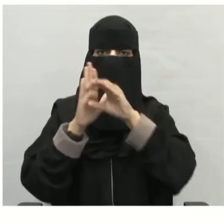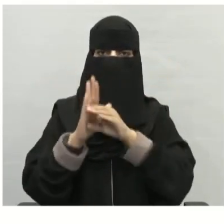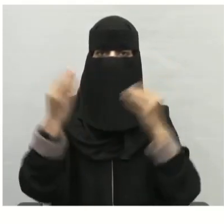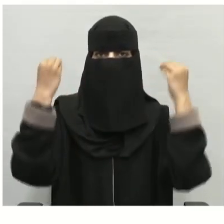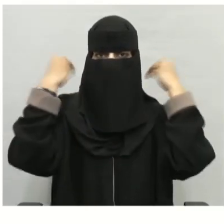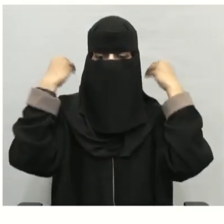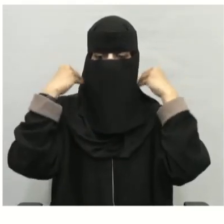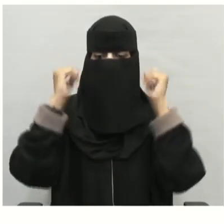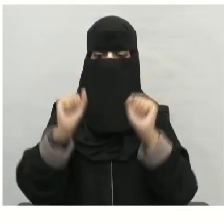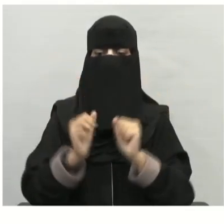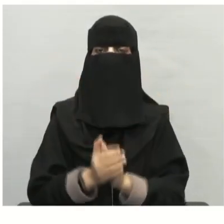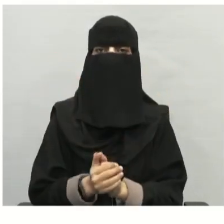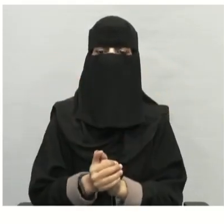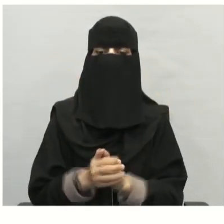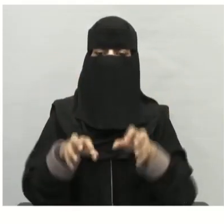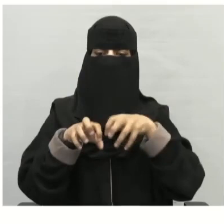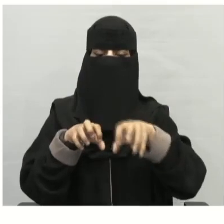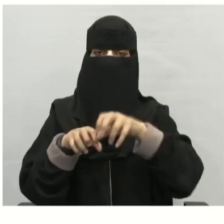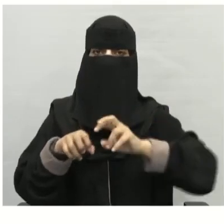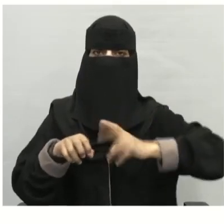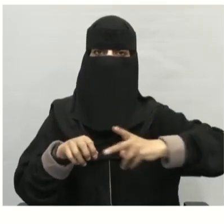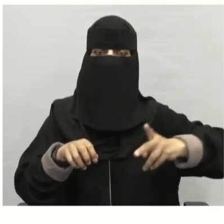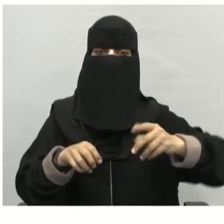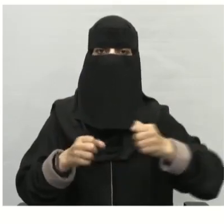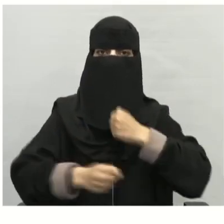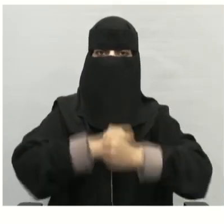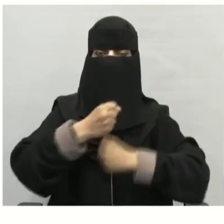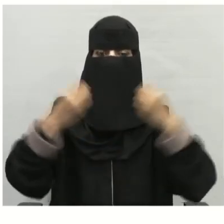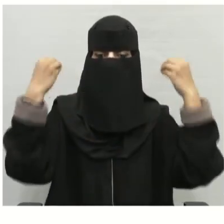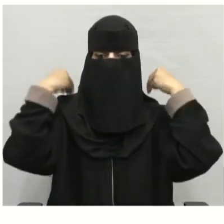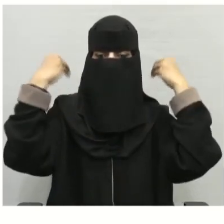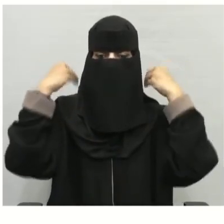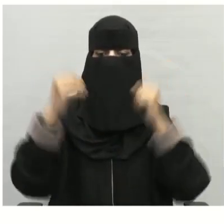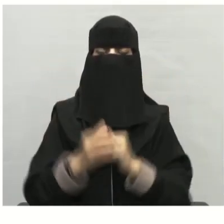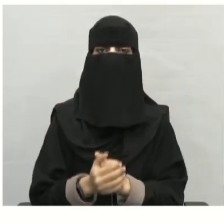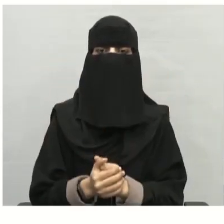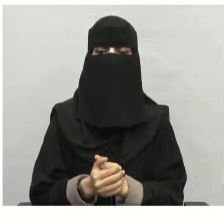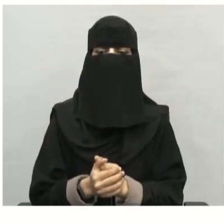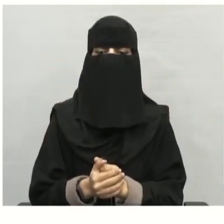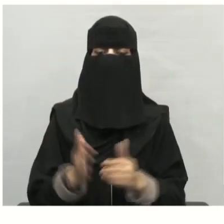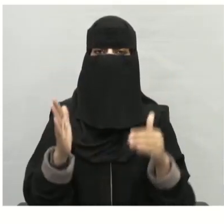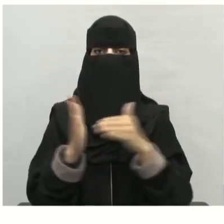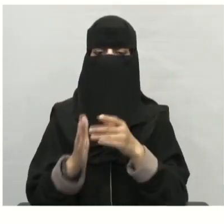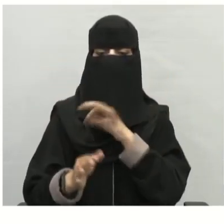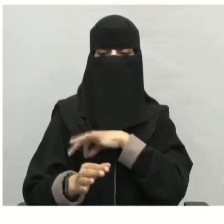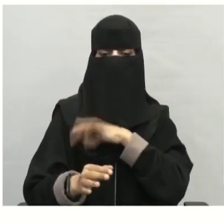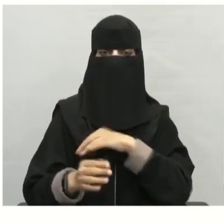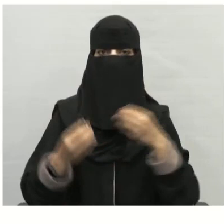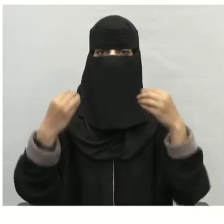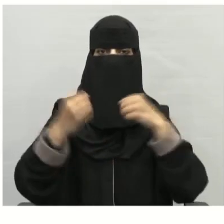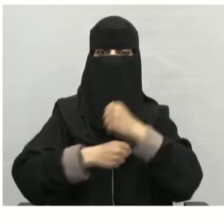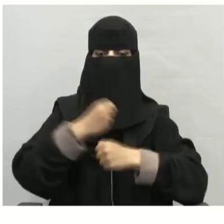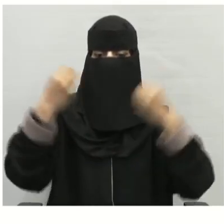اللياقه البدنيه يصنف انواع النشاط البدني يستنتج فوائد